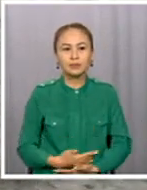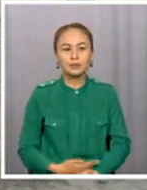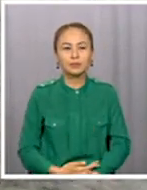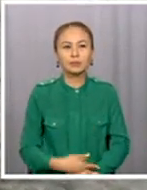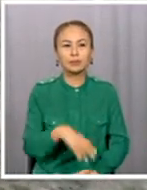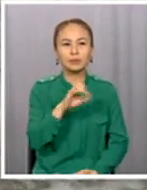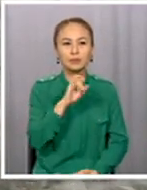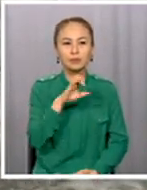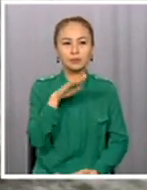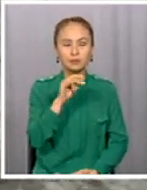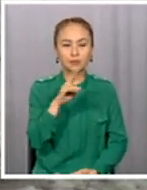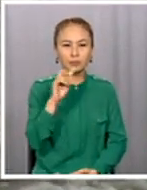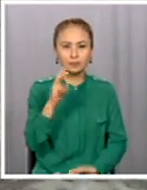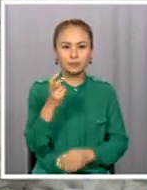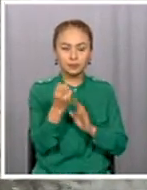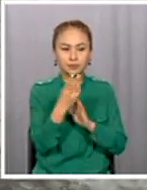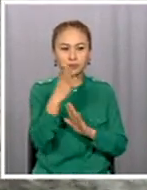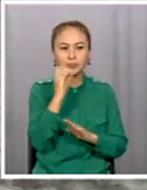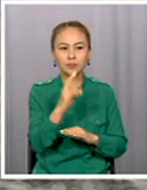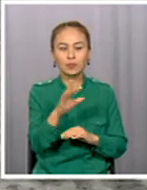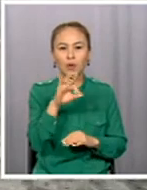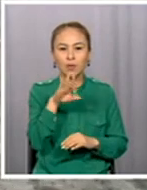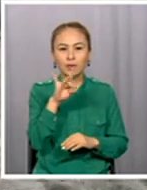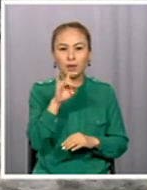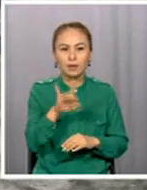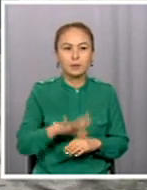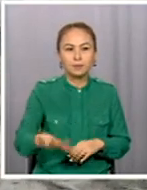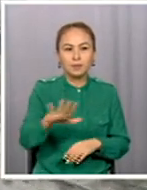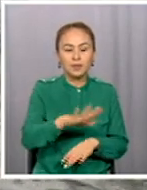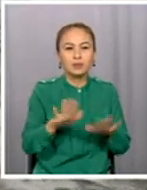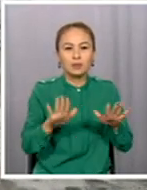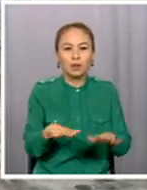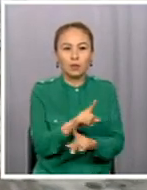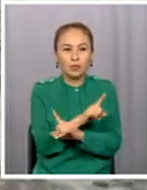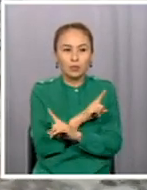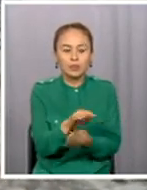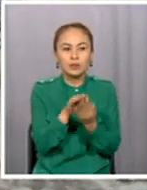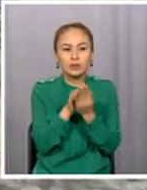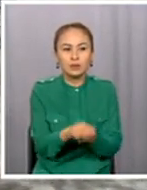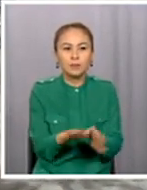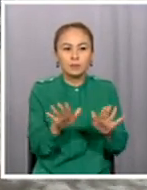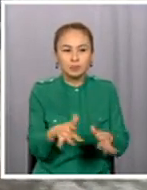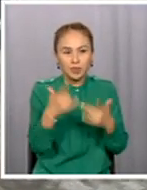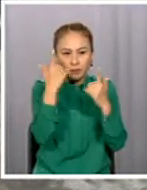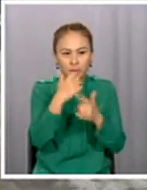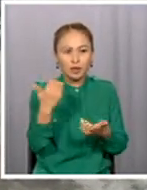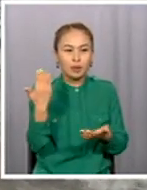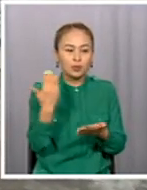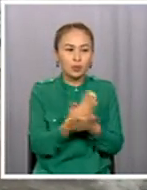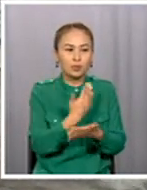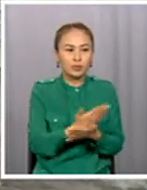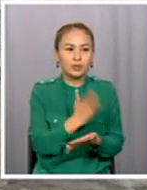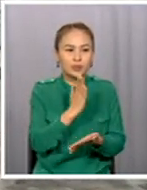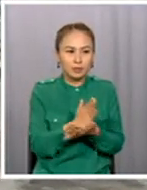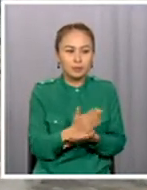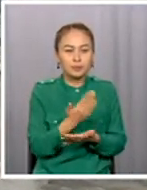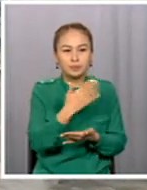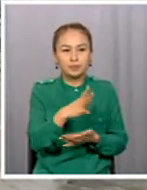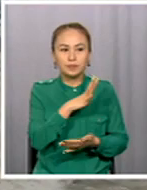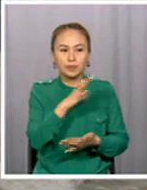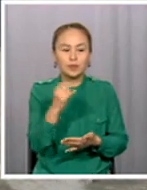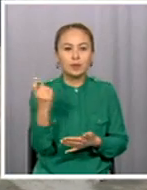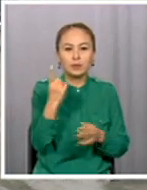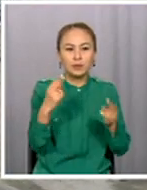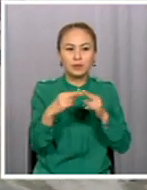Арыстанбап 12-ші ғасырда Отырар қаласының маңында қайтыс болып, сонда жерленіпті деген әңгіме бар. Шамасы оның бірінші